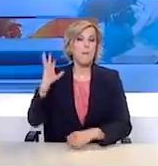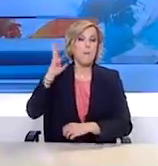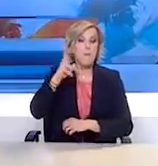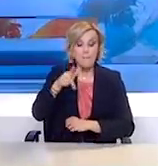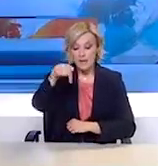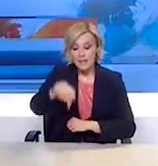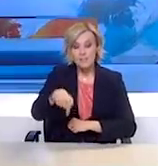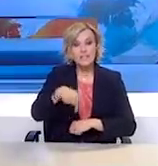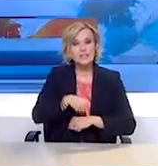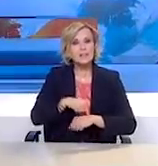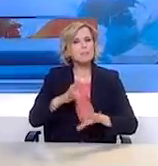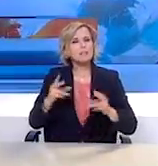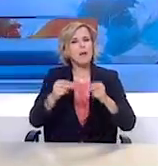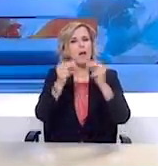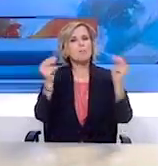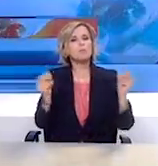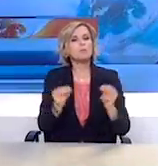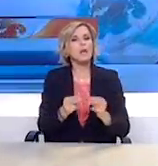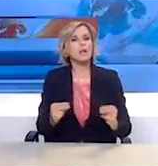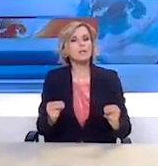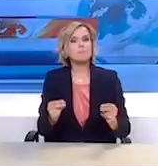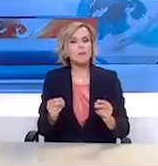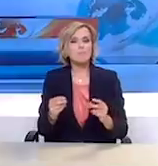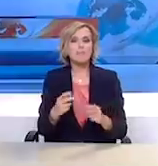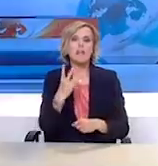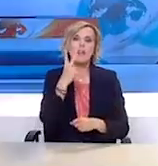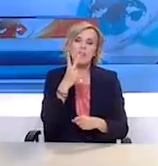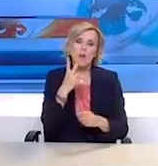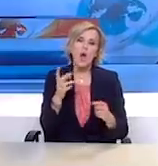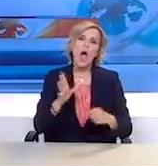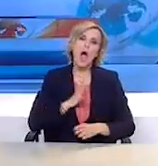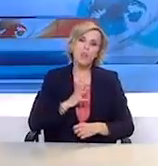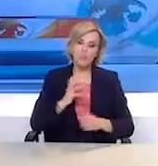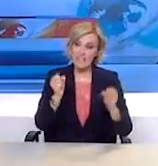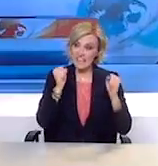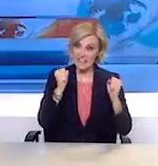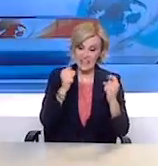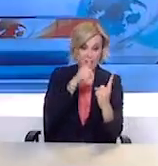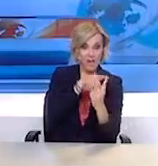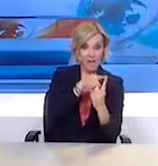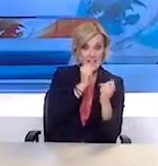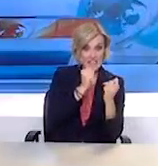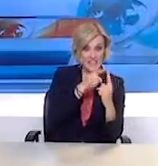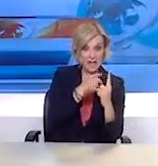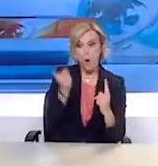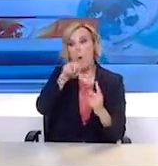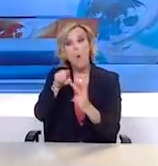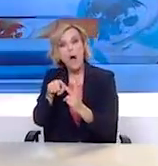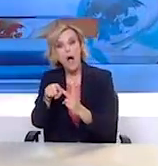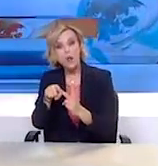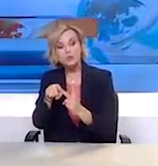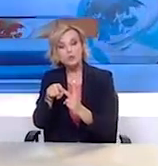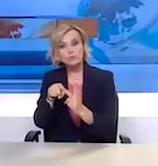υπάρχει κάποιο συμπέρασμα ως προς το τι είναι αυτό που διαχωρίζει δύο υγιείς ανθρώπους, ώστε ο ένας να προσβληθεί από κορονοϊό και να